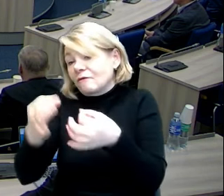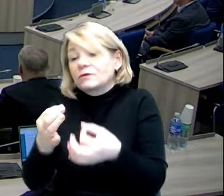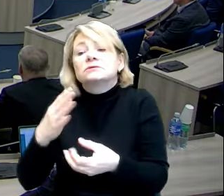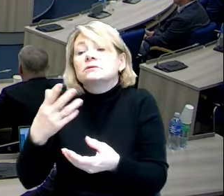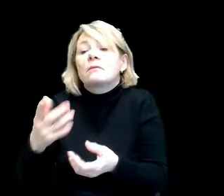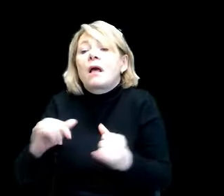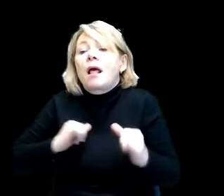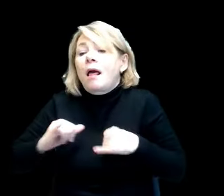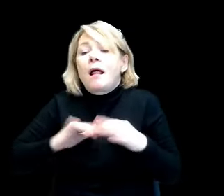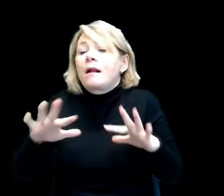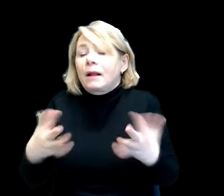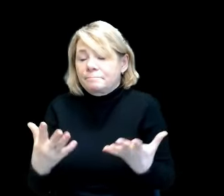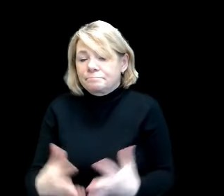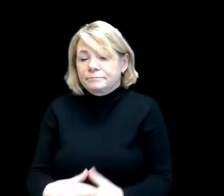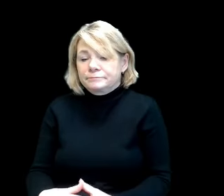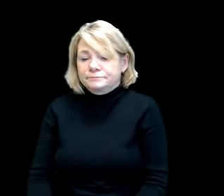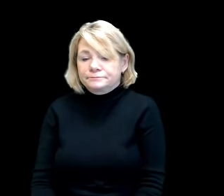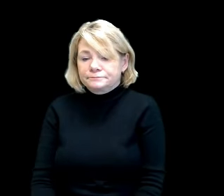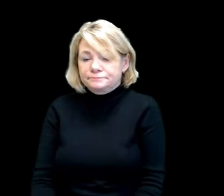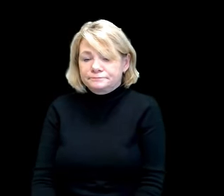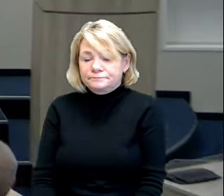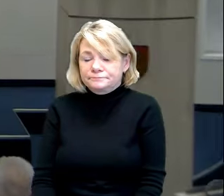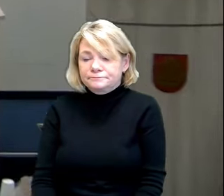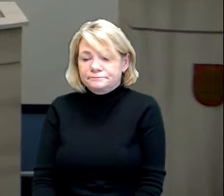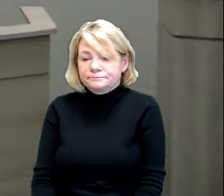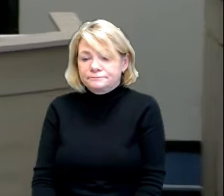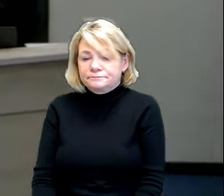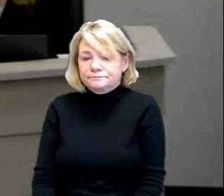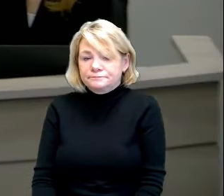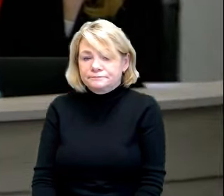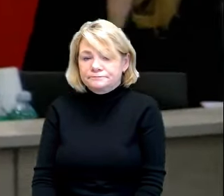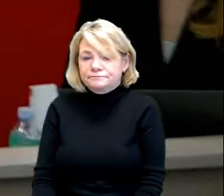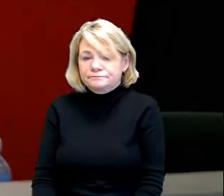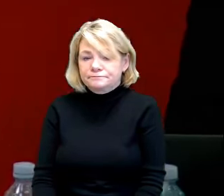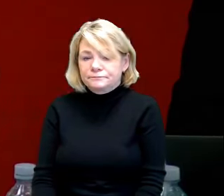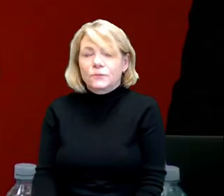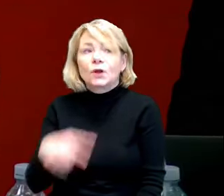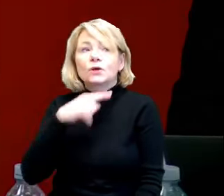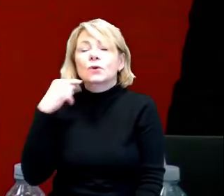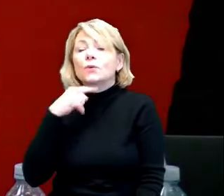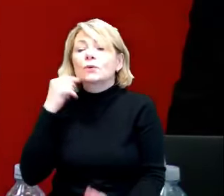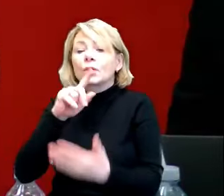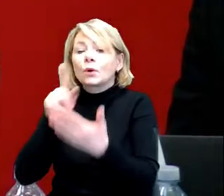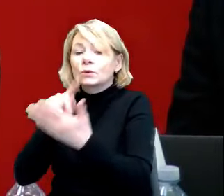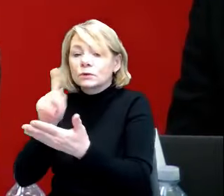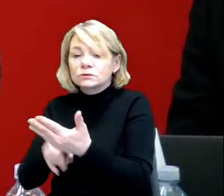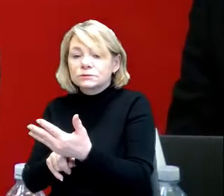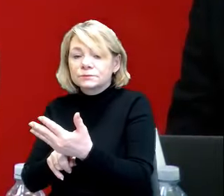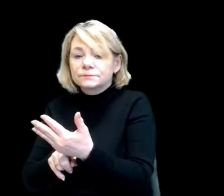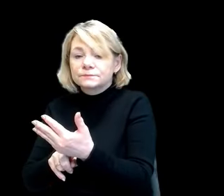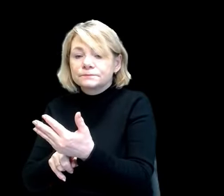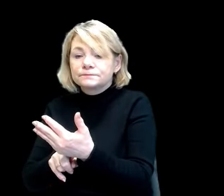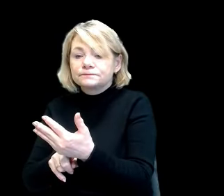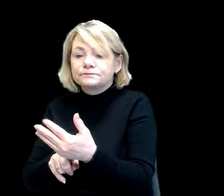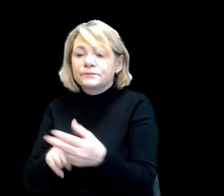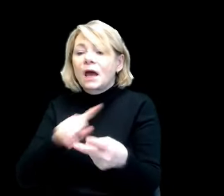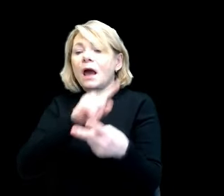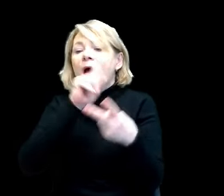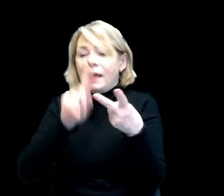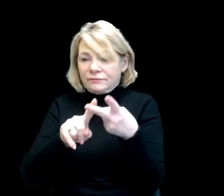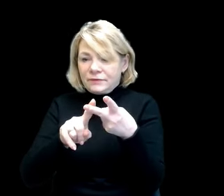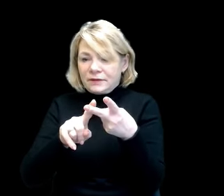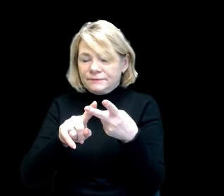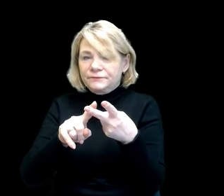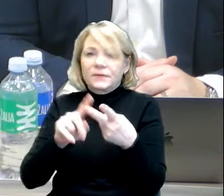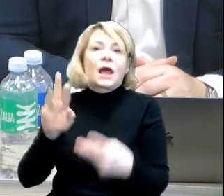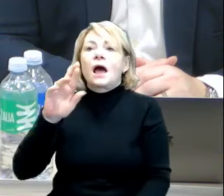daryt taip a daugiau klausimų antras klausimas ugnus radola prašau ir